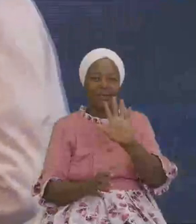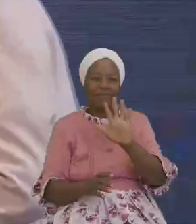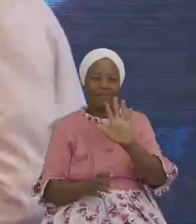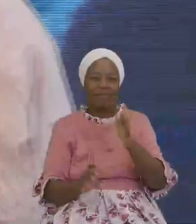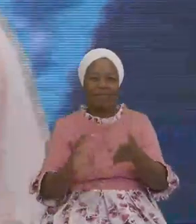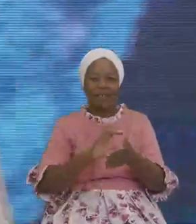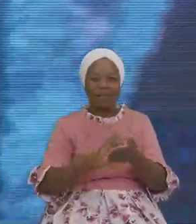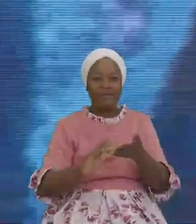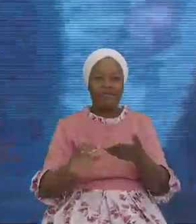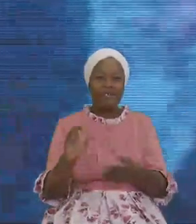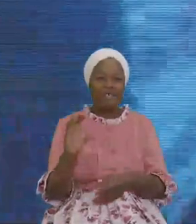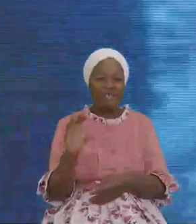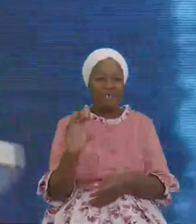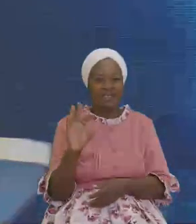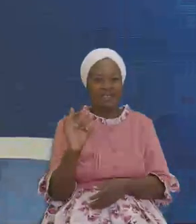Galates 5,